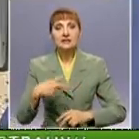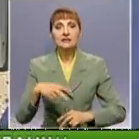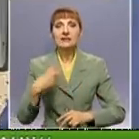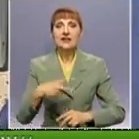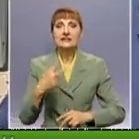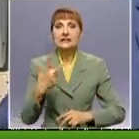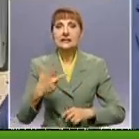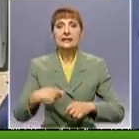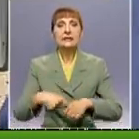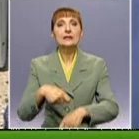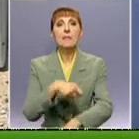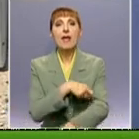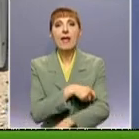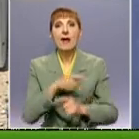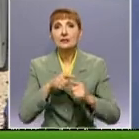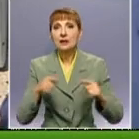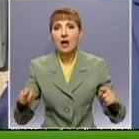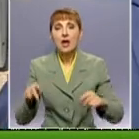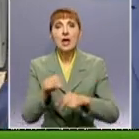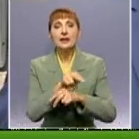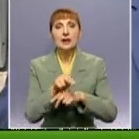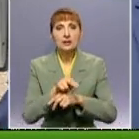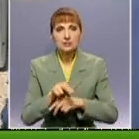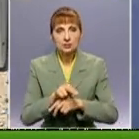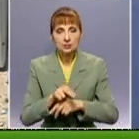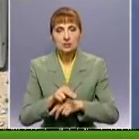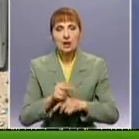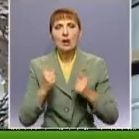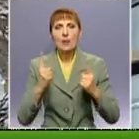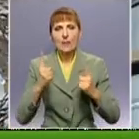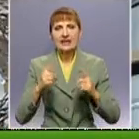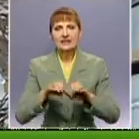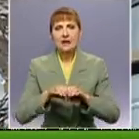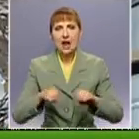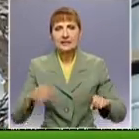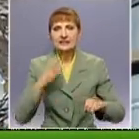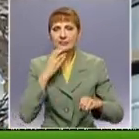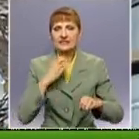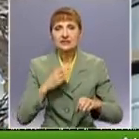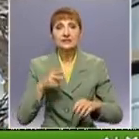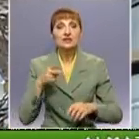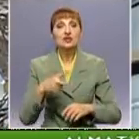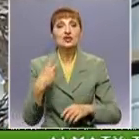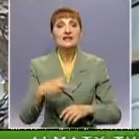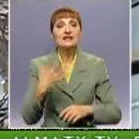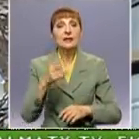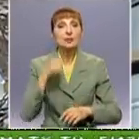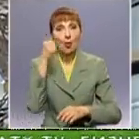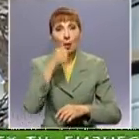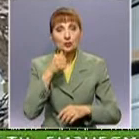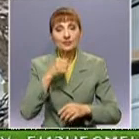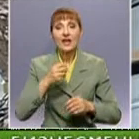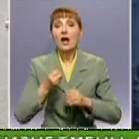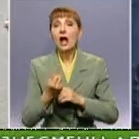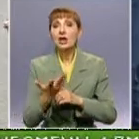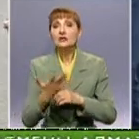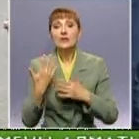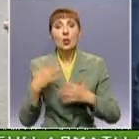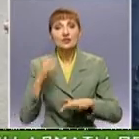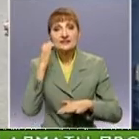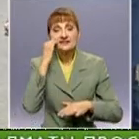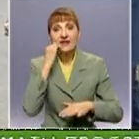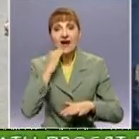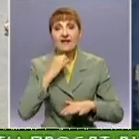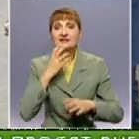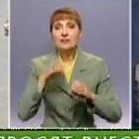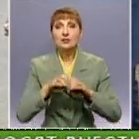20-23 километров реконструкции этих магистральных тепловых сетей. К 2025 году количество уже отживших свой